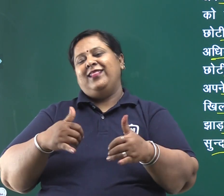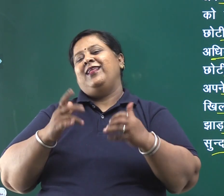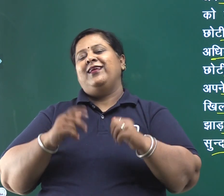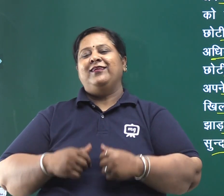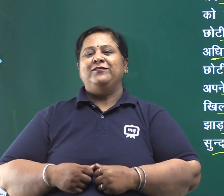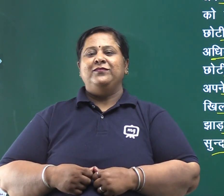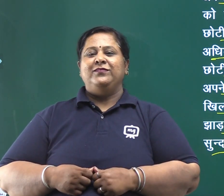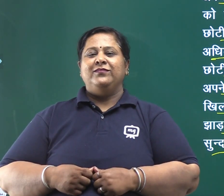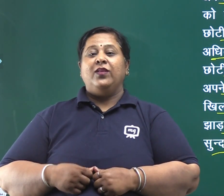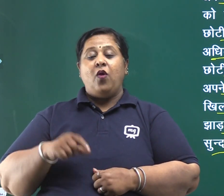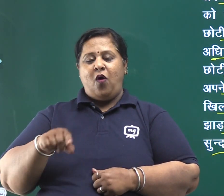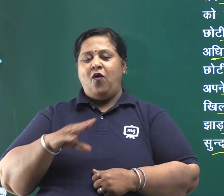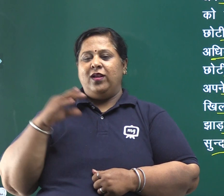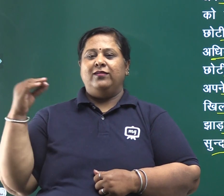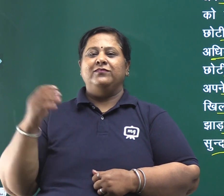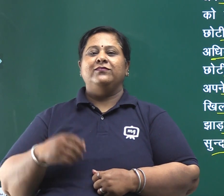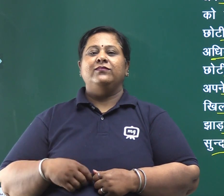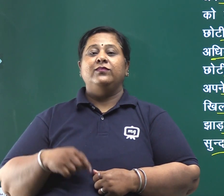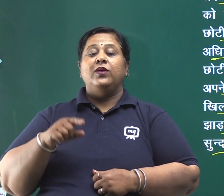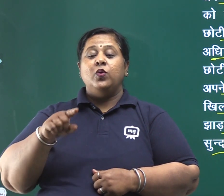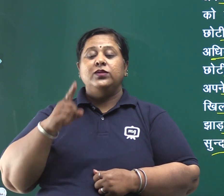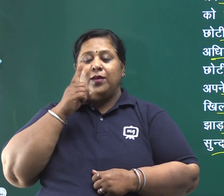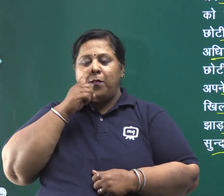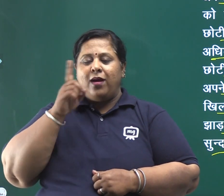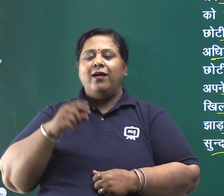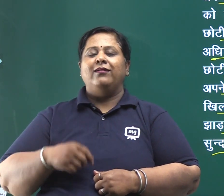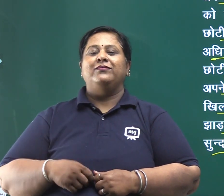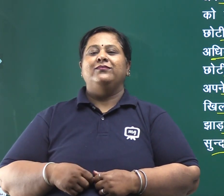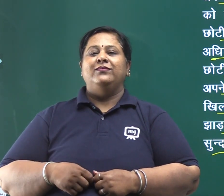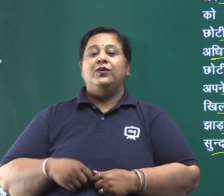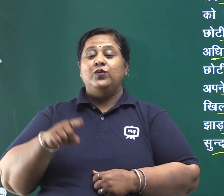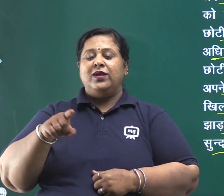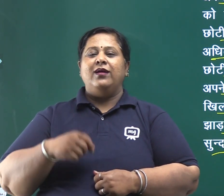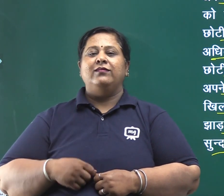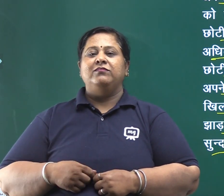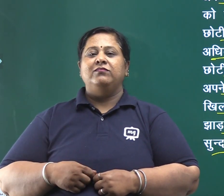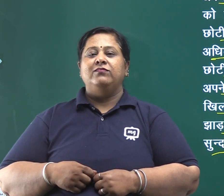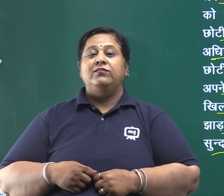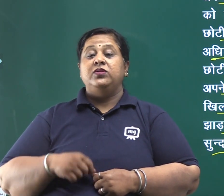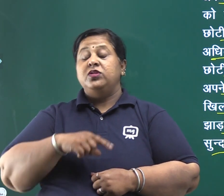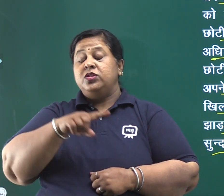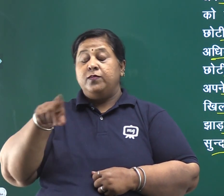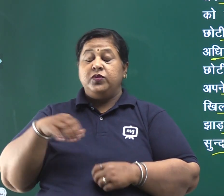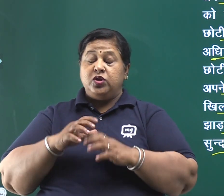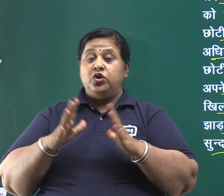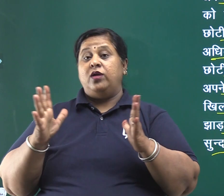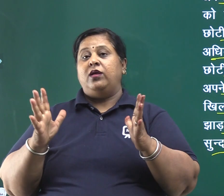रहेगी और उसकी माँ उसका सबसे